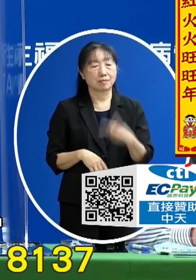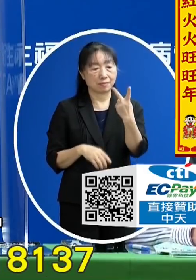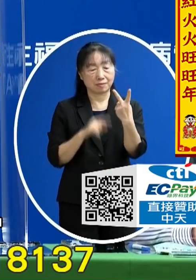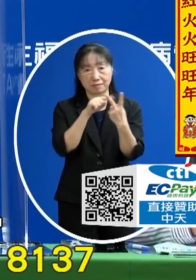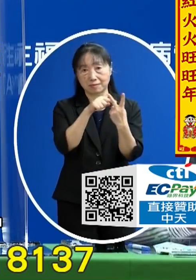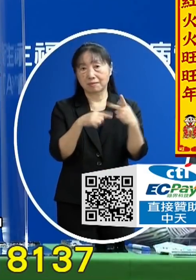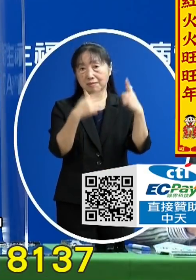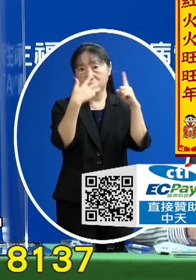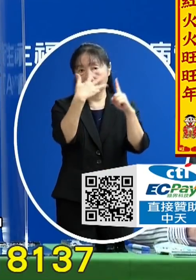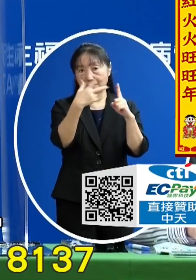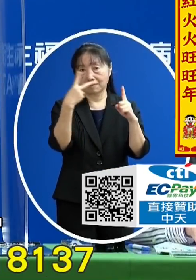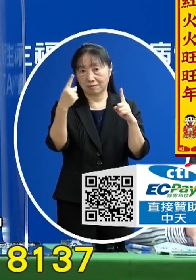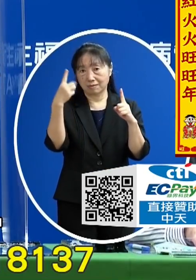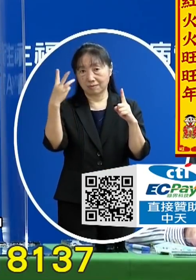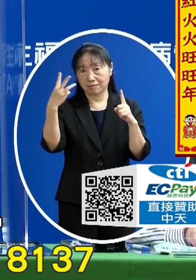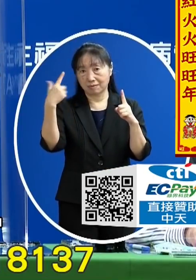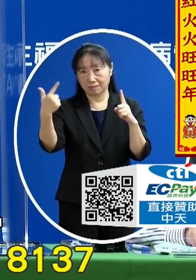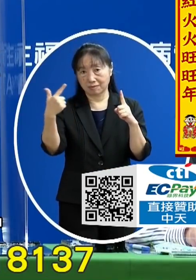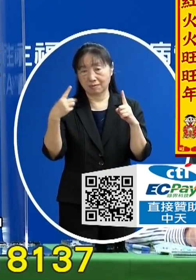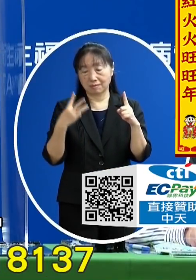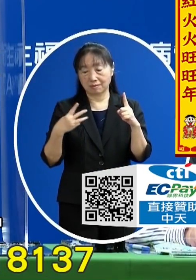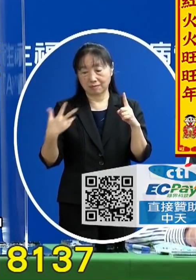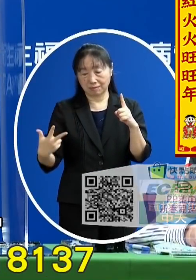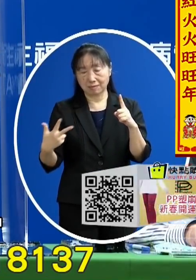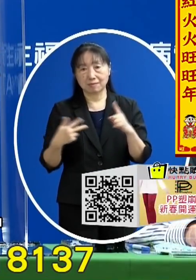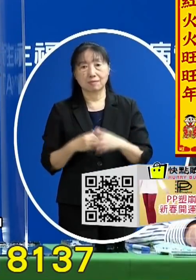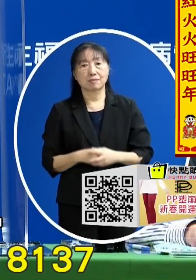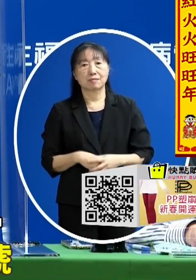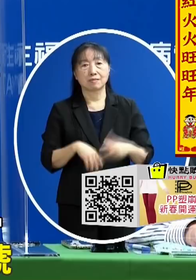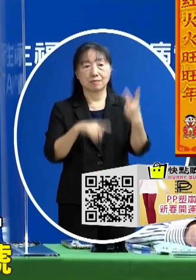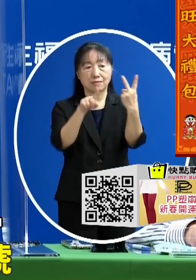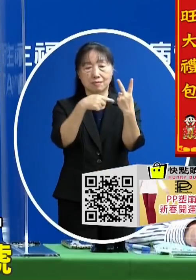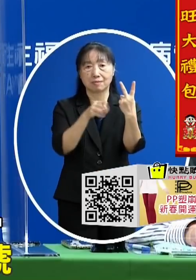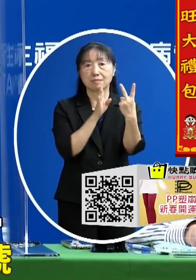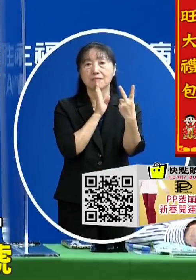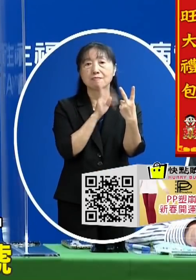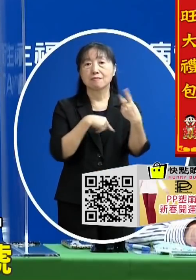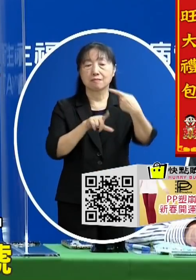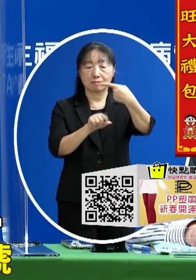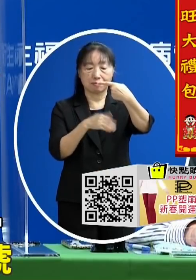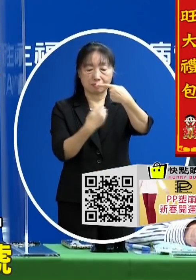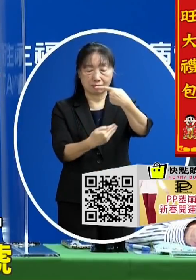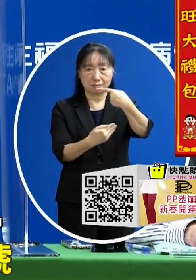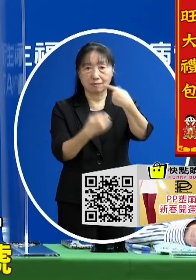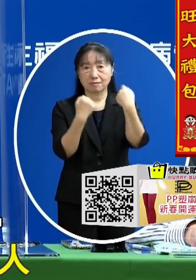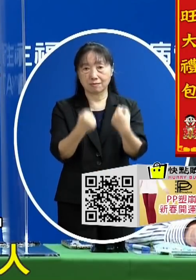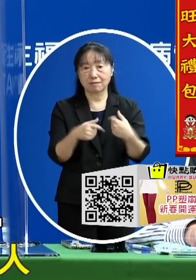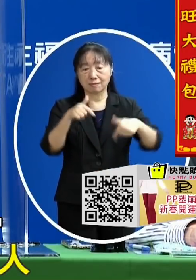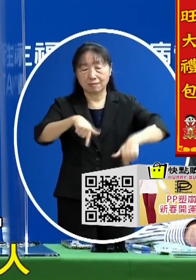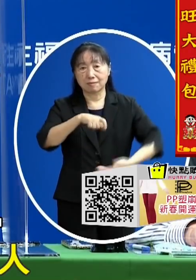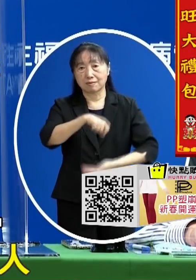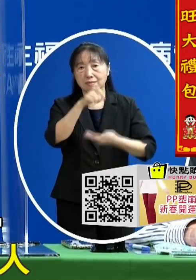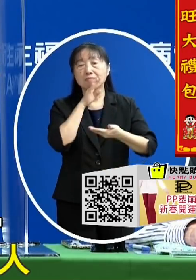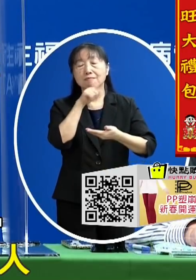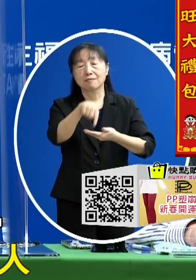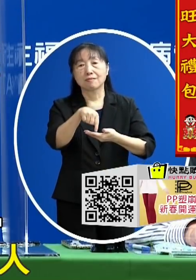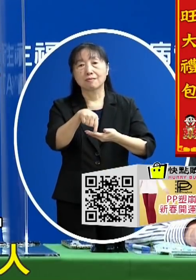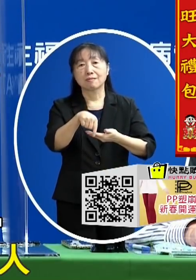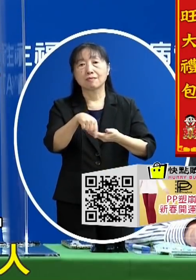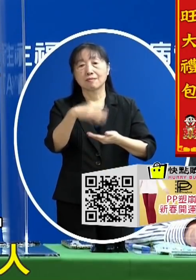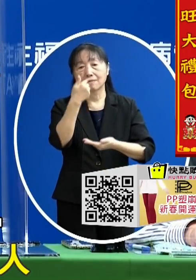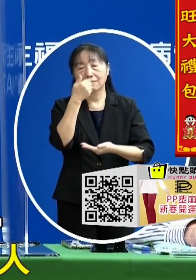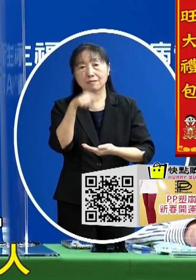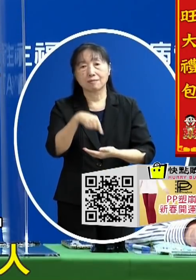2例18136、18137，这2位是1月9号在西提用餐的客